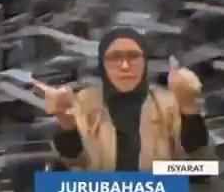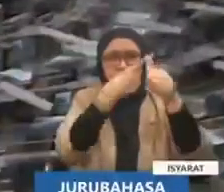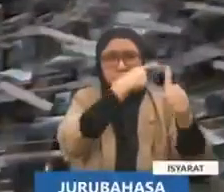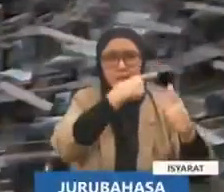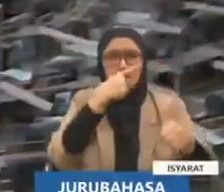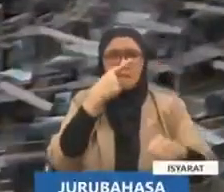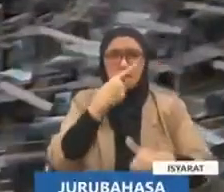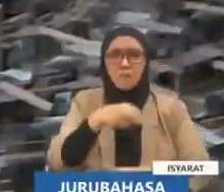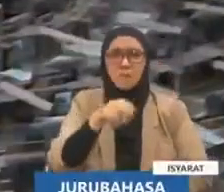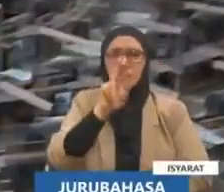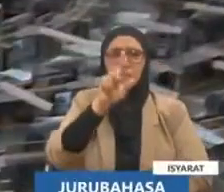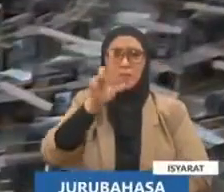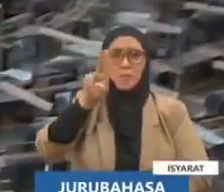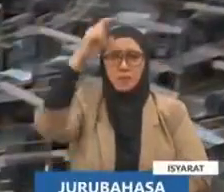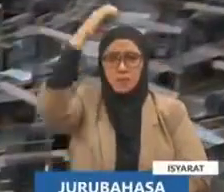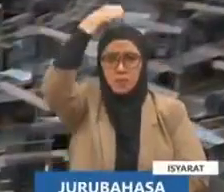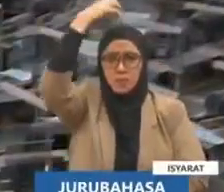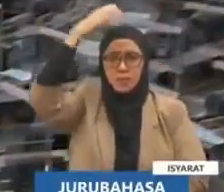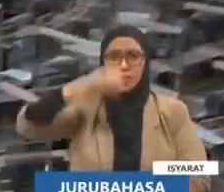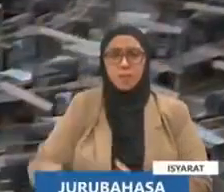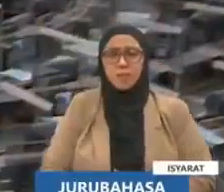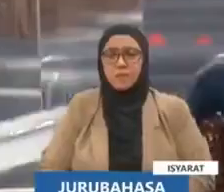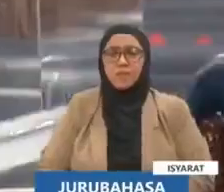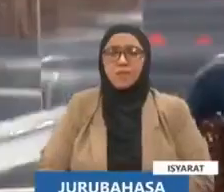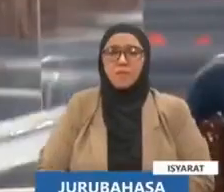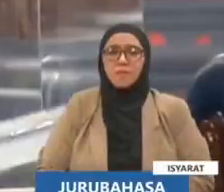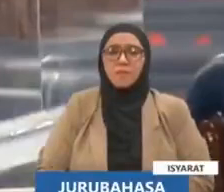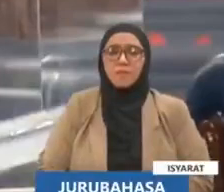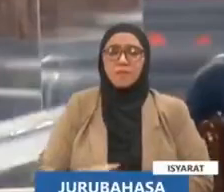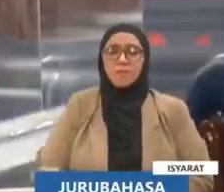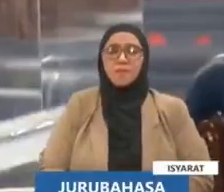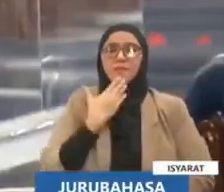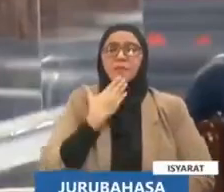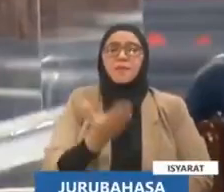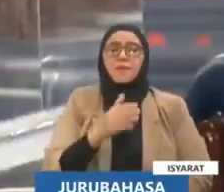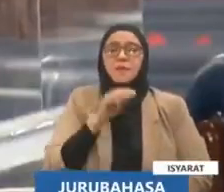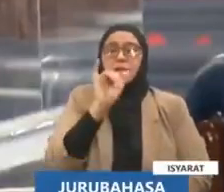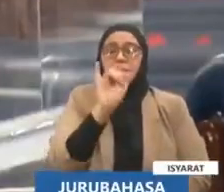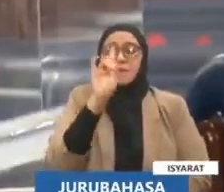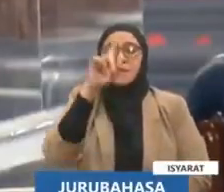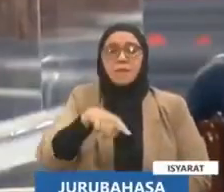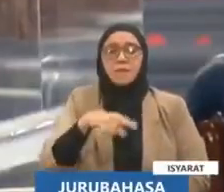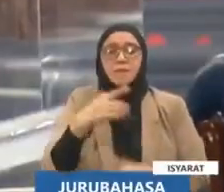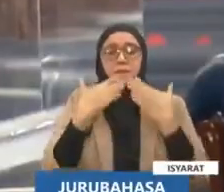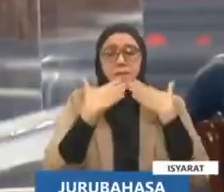Bagi Hulu Selangor dulu. Baik, terima kasih Datuk Yang di-Pertua. Terima kasih atas jawapannya dibeli oleh Yang Berhormat Menteri.